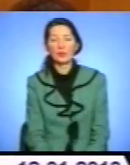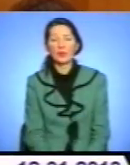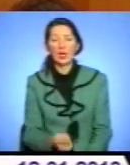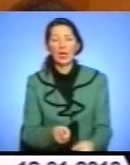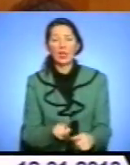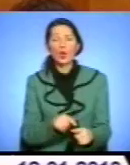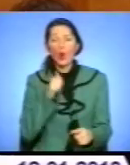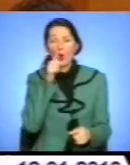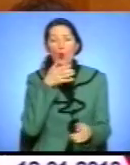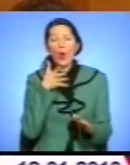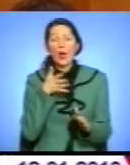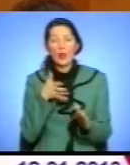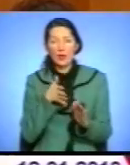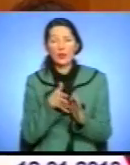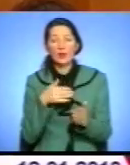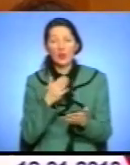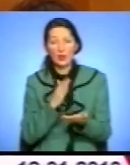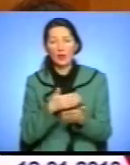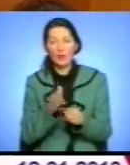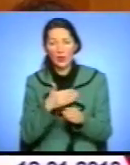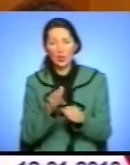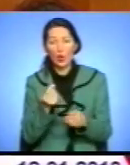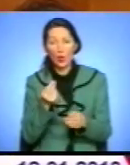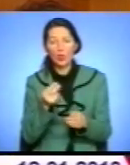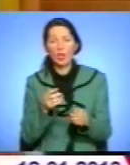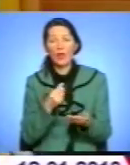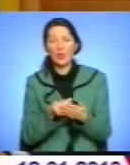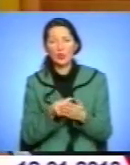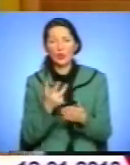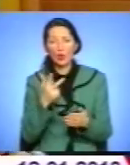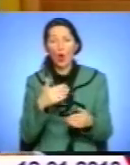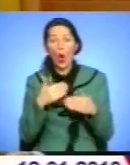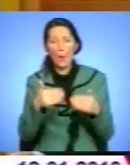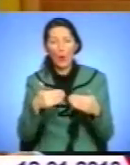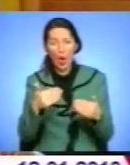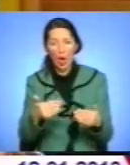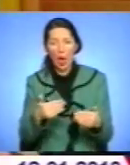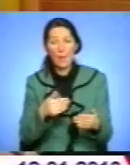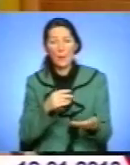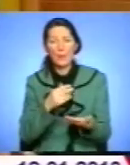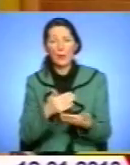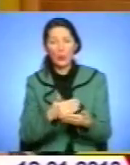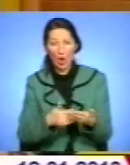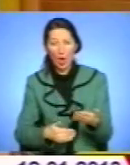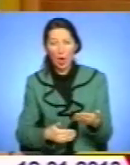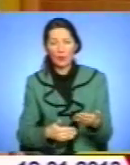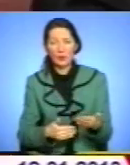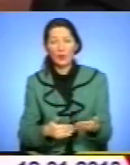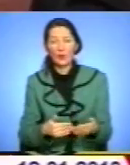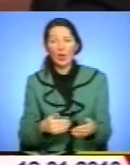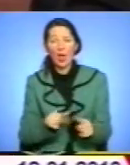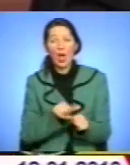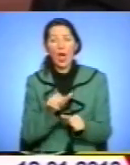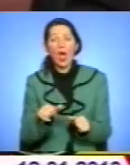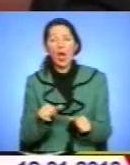Цьогоріч виділено кошти на фінансування лише 3 програм соціально-економічного розвитку. Зокрема, на обласну програму профілактики правопорушень,